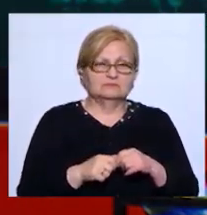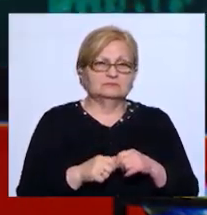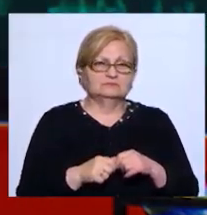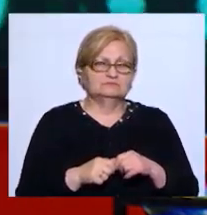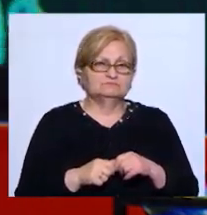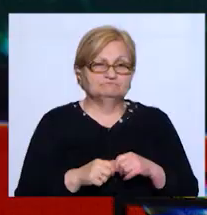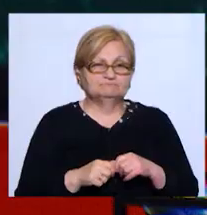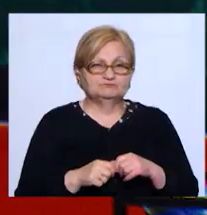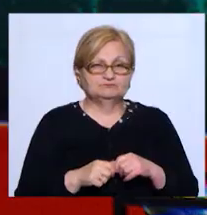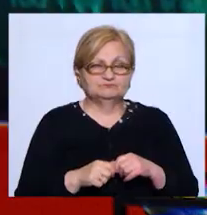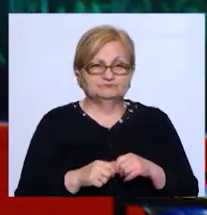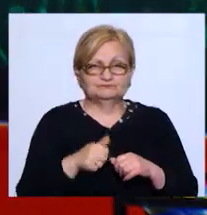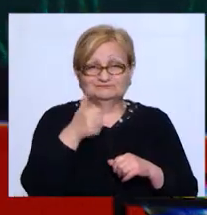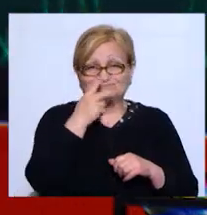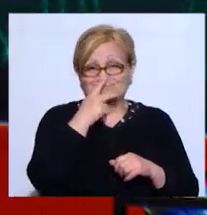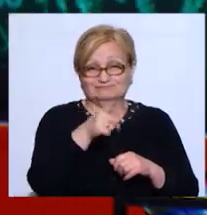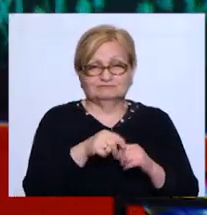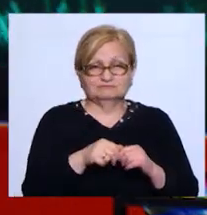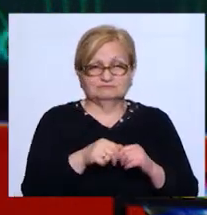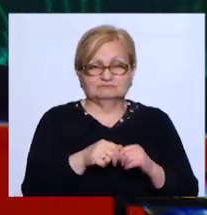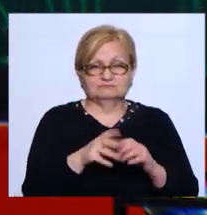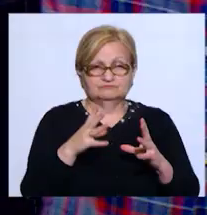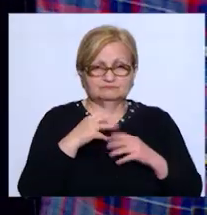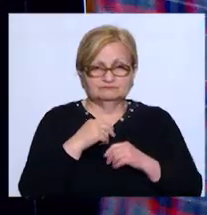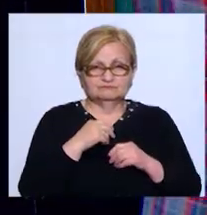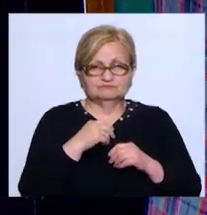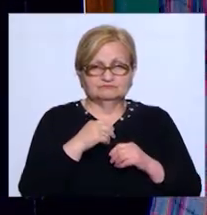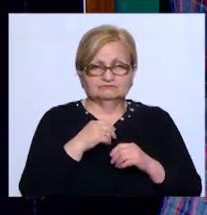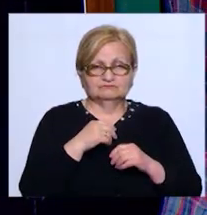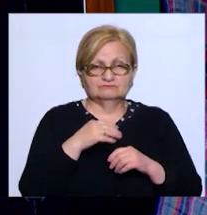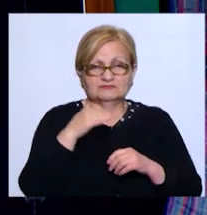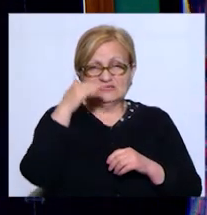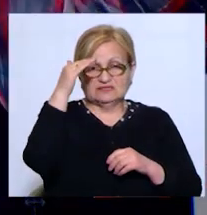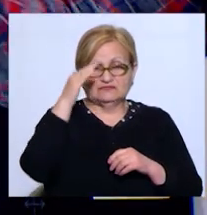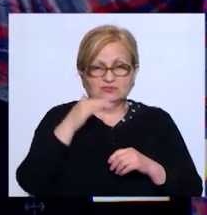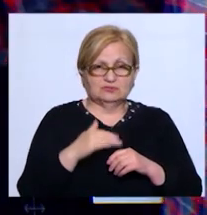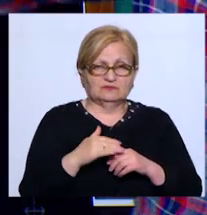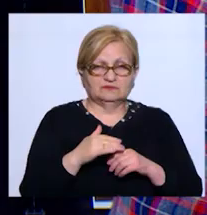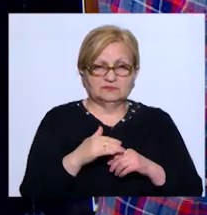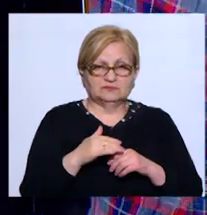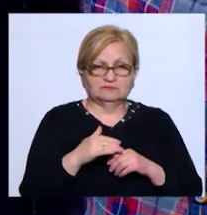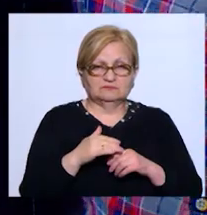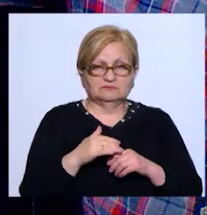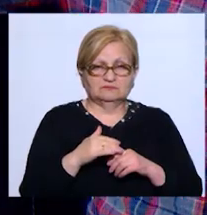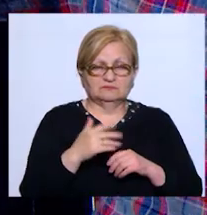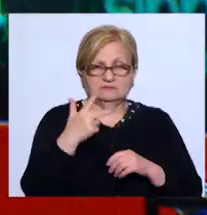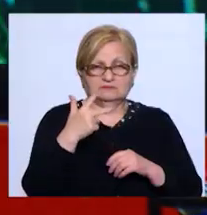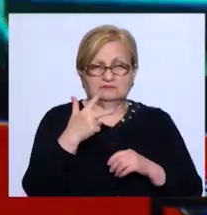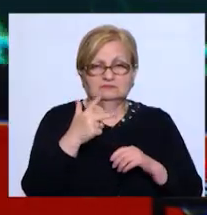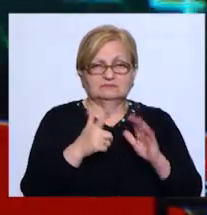აი მაგალითად ჯერ ეს წილადები. ესე იგი, მოდი ერთად. ზემოდან ქვემოთ.